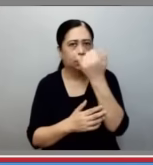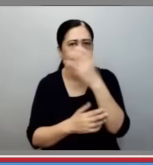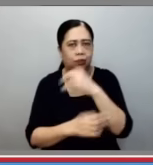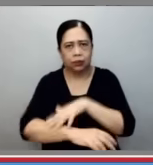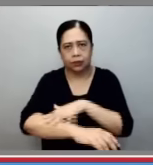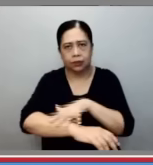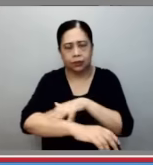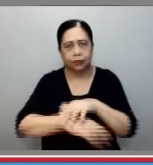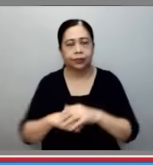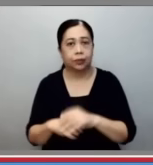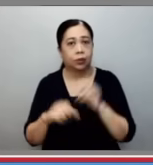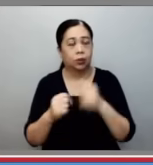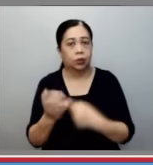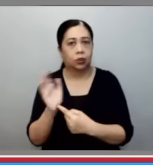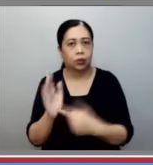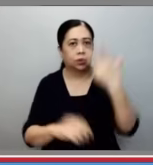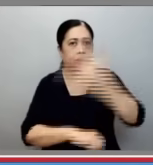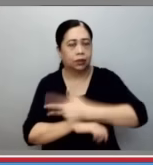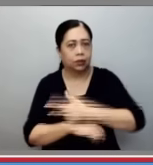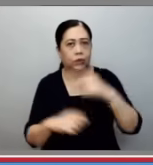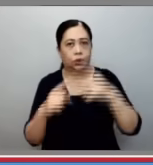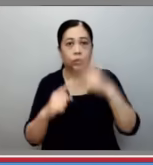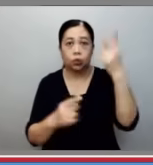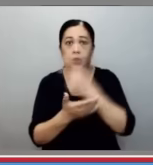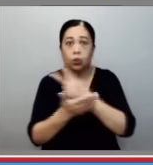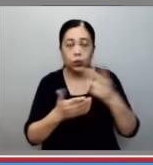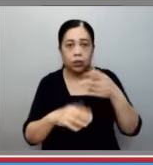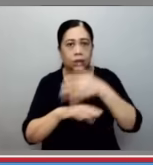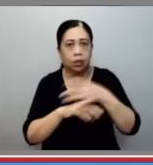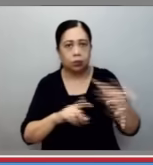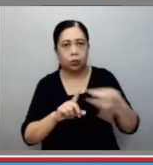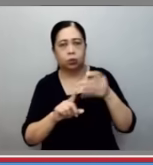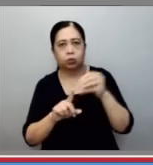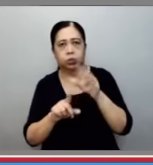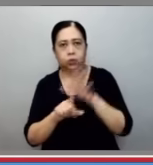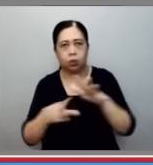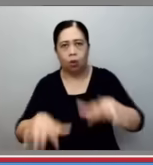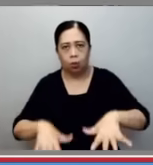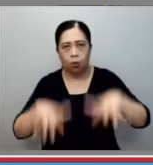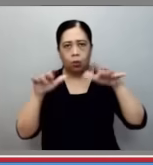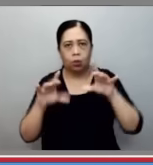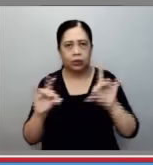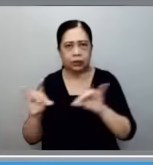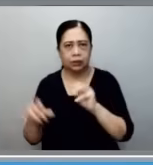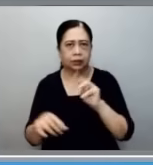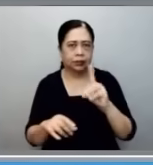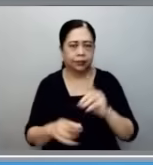Pwedeng lumitaw ang sintomas 3 araw hanggang 2 linggo matapos ma-expose sa baha o putik.